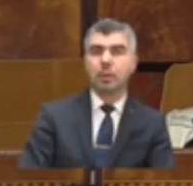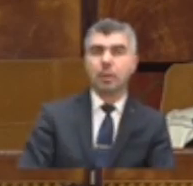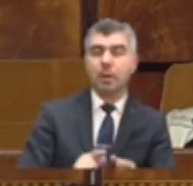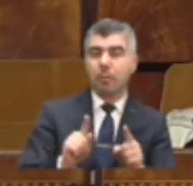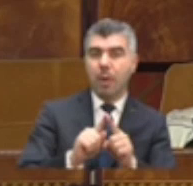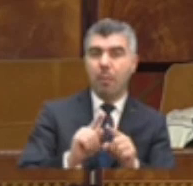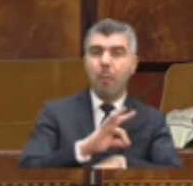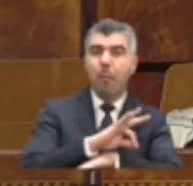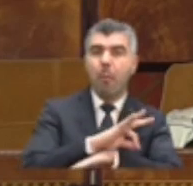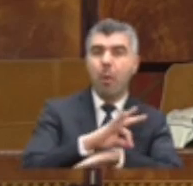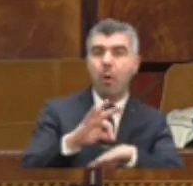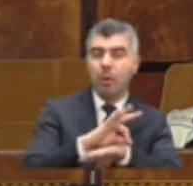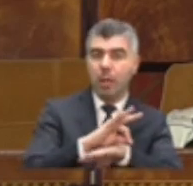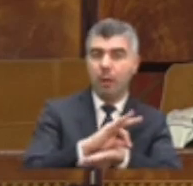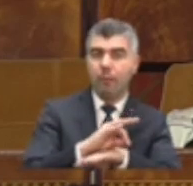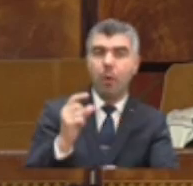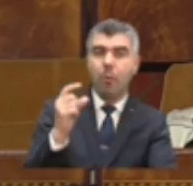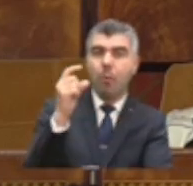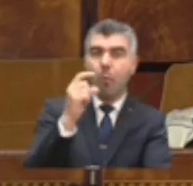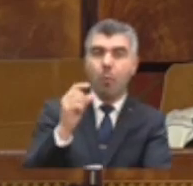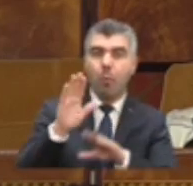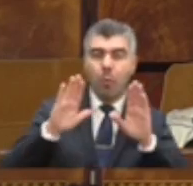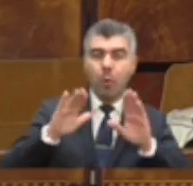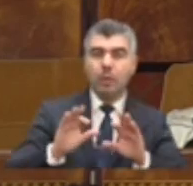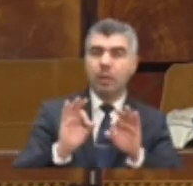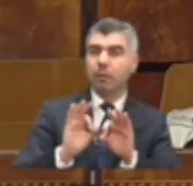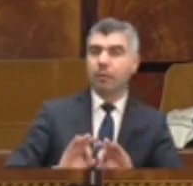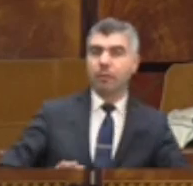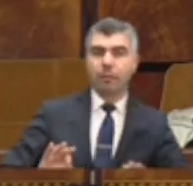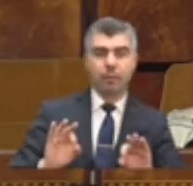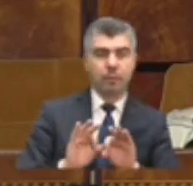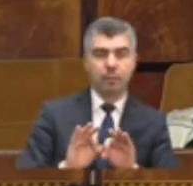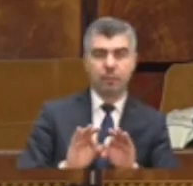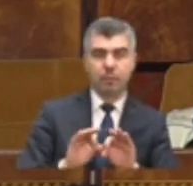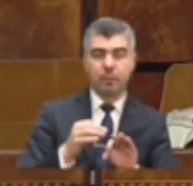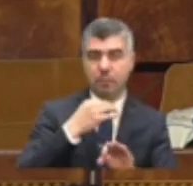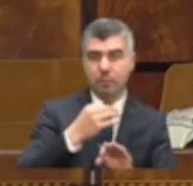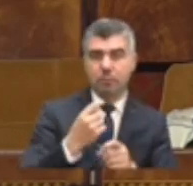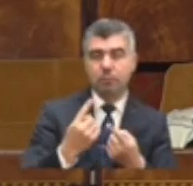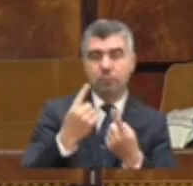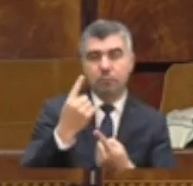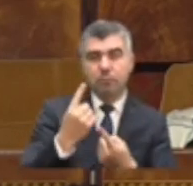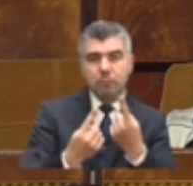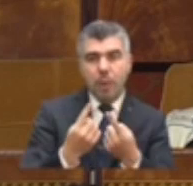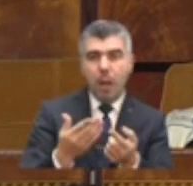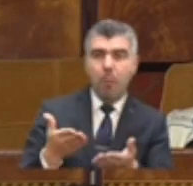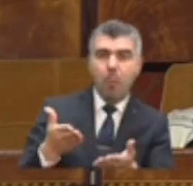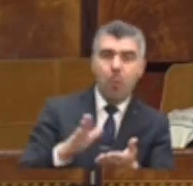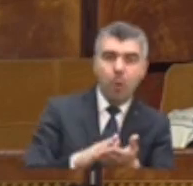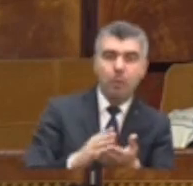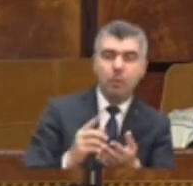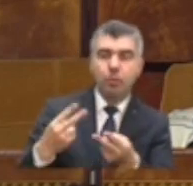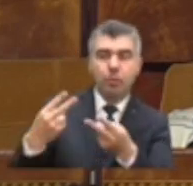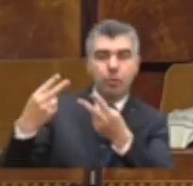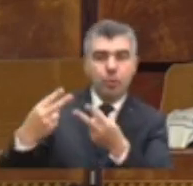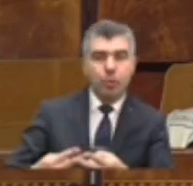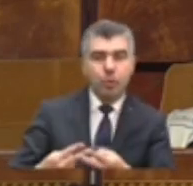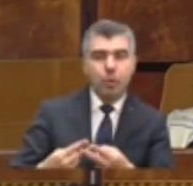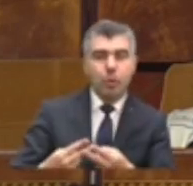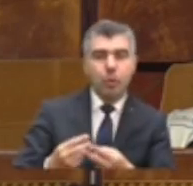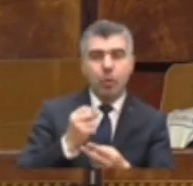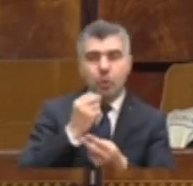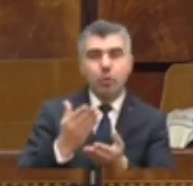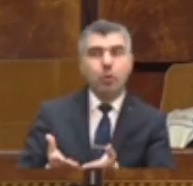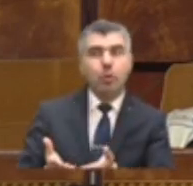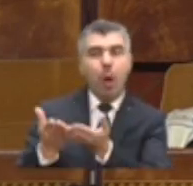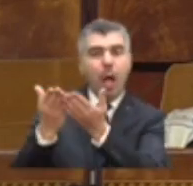ما موظفينش في المساجد. مع الاسف حنا كنبغيهم غير في الوقت ديال الموت والوقت ديال الدعاء، وكيدعوا